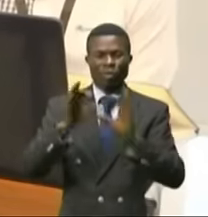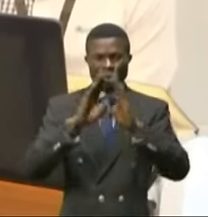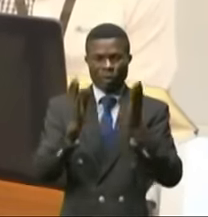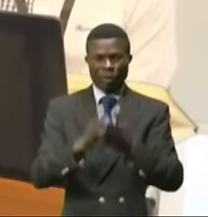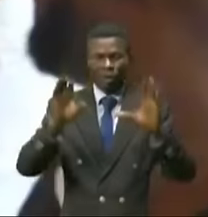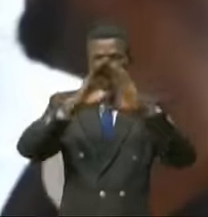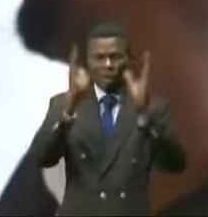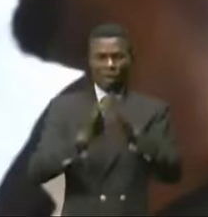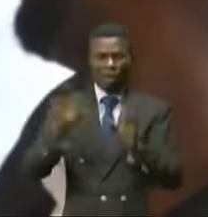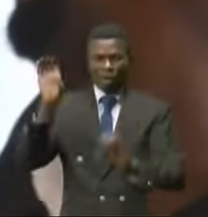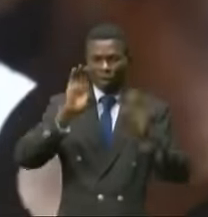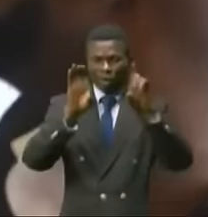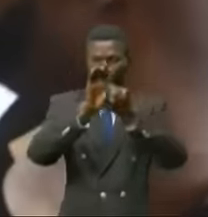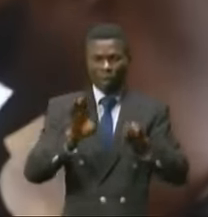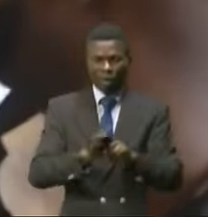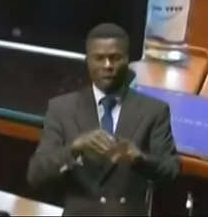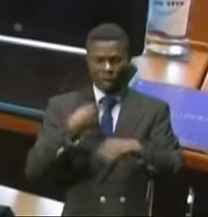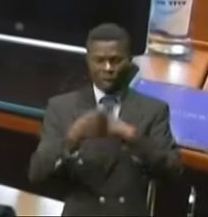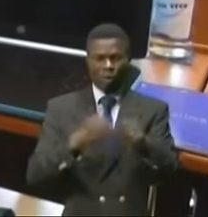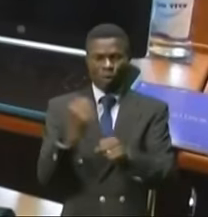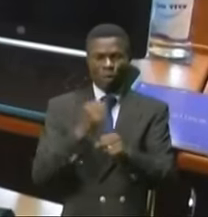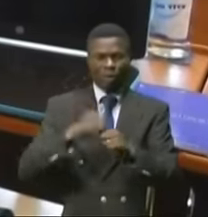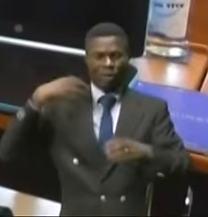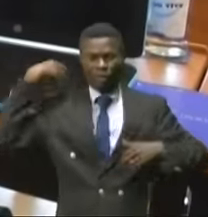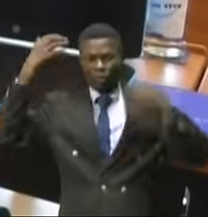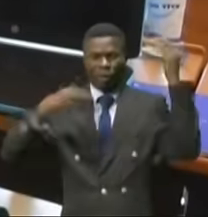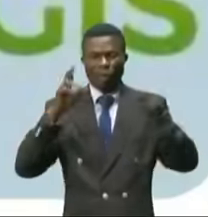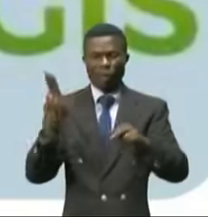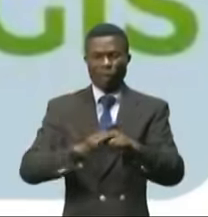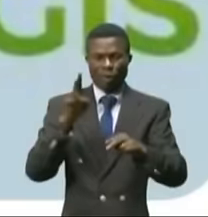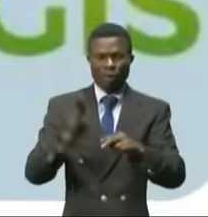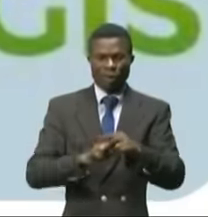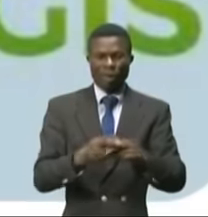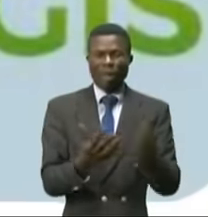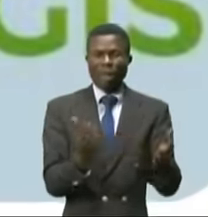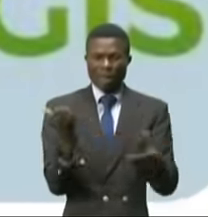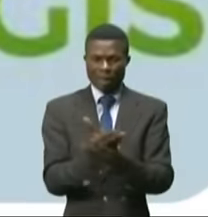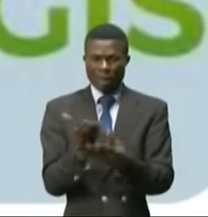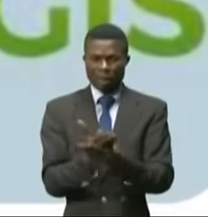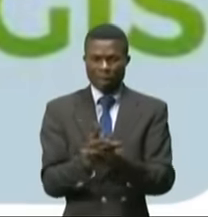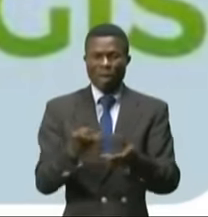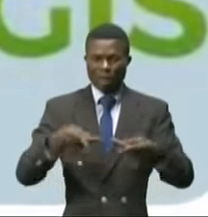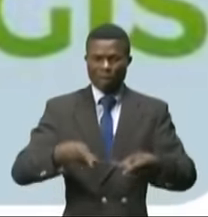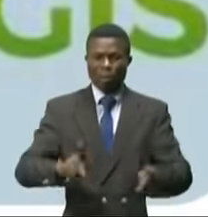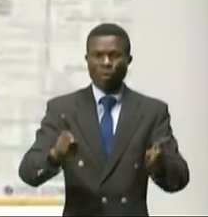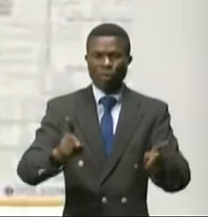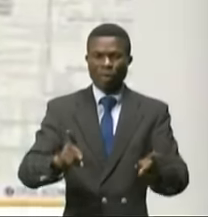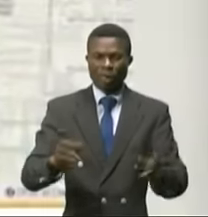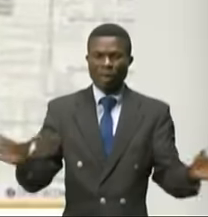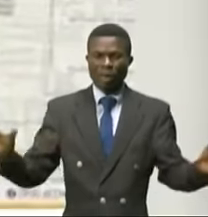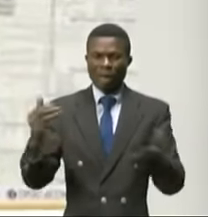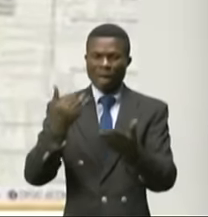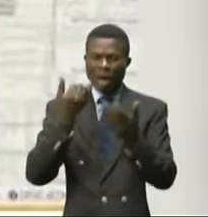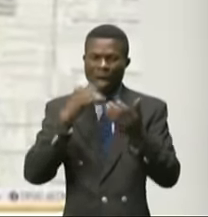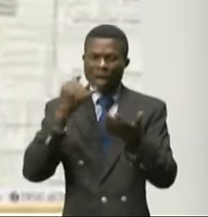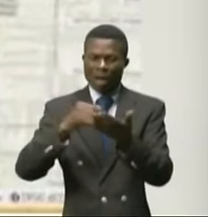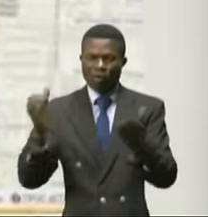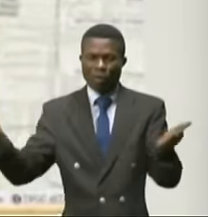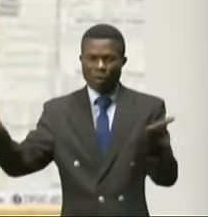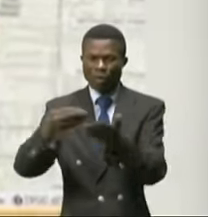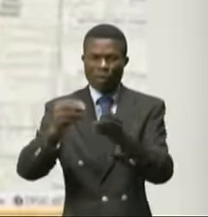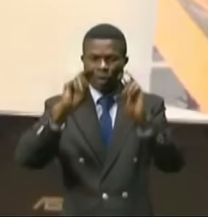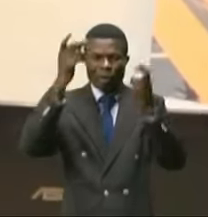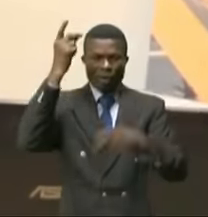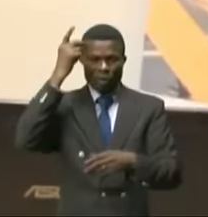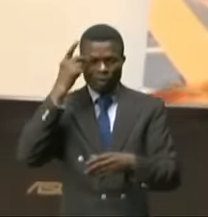communauté scientifique est passée aux travaux pratiques sur l'utilisation du logiciel QGIS qui permet de collecter des données sur Kinshasa,